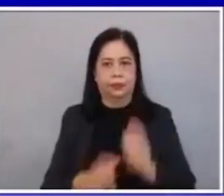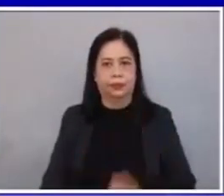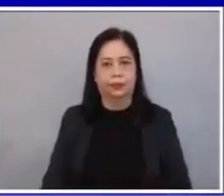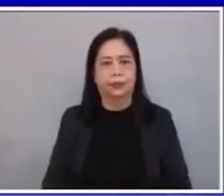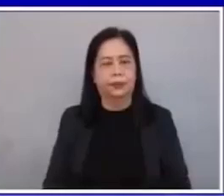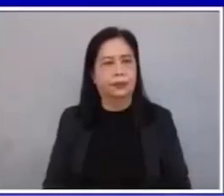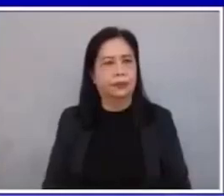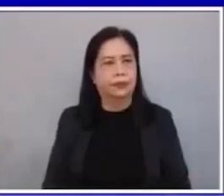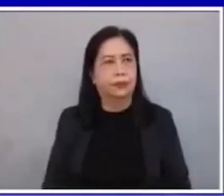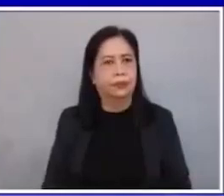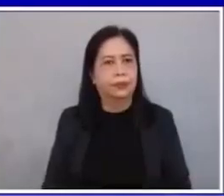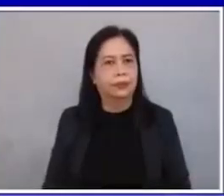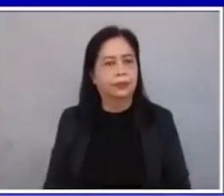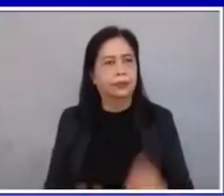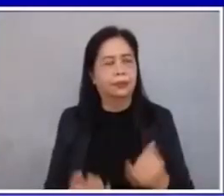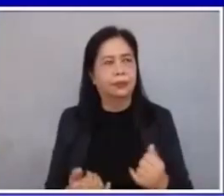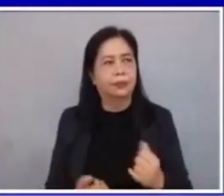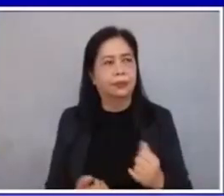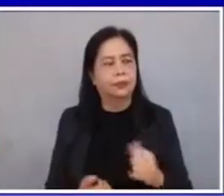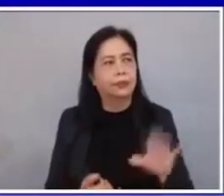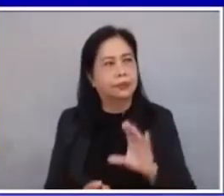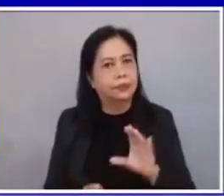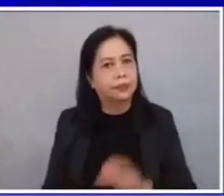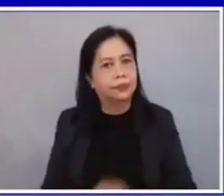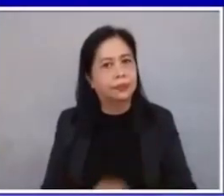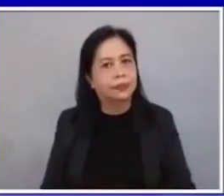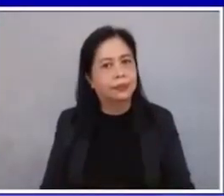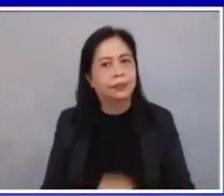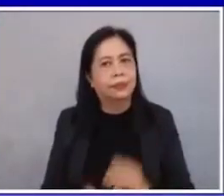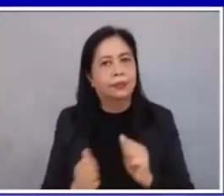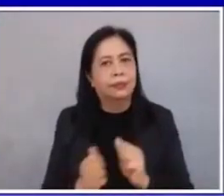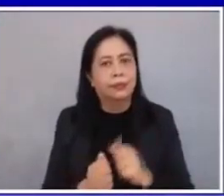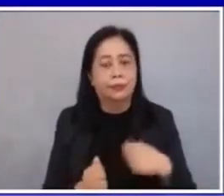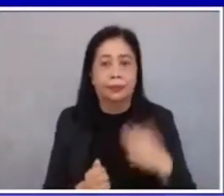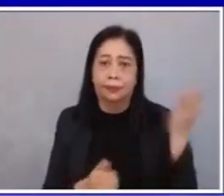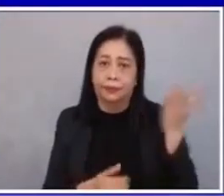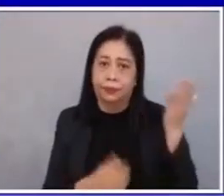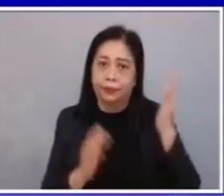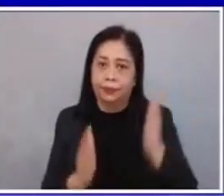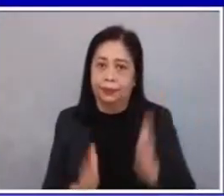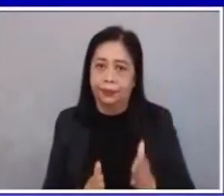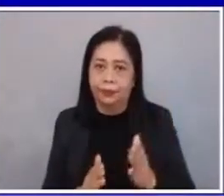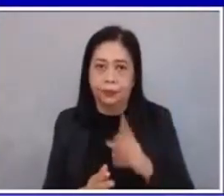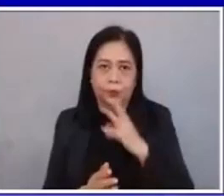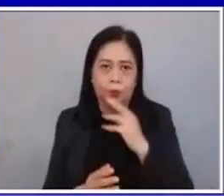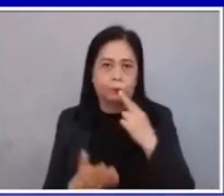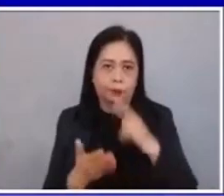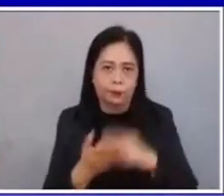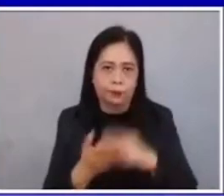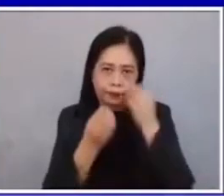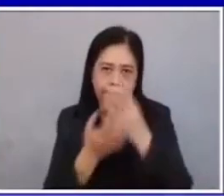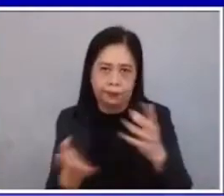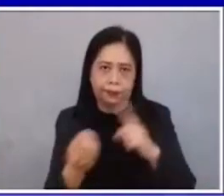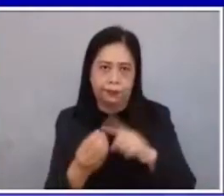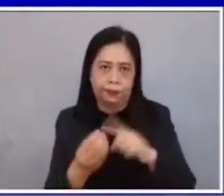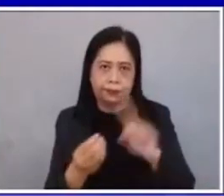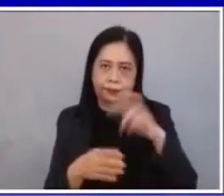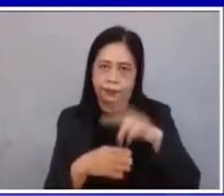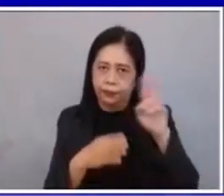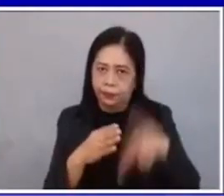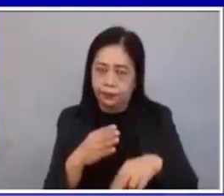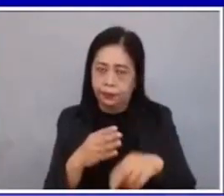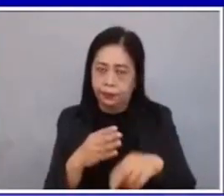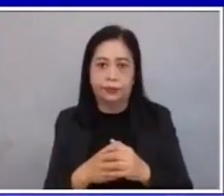Ngayong umaga, kasama po natin ang ating resource person na siyang mag-uulat tungkol sa mga paunang resulta ng